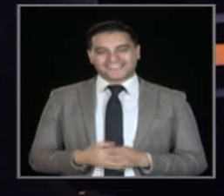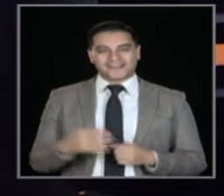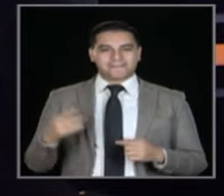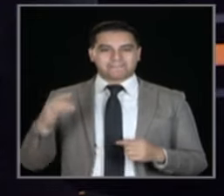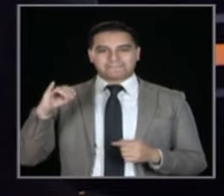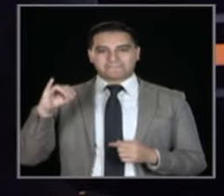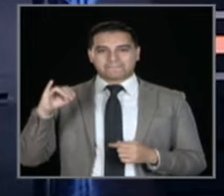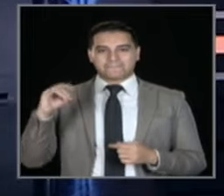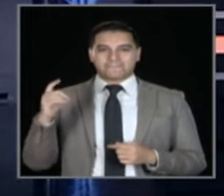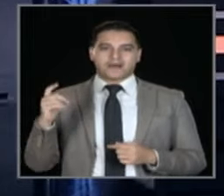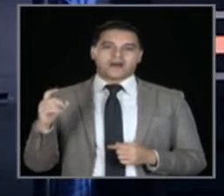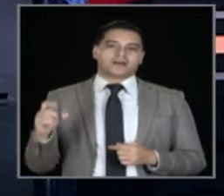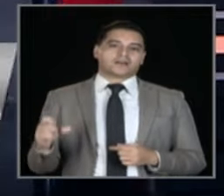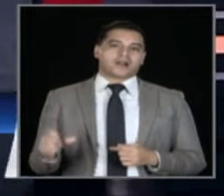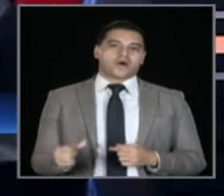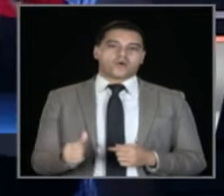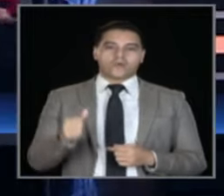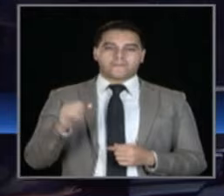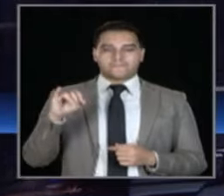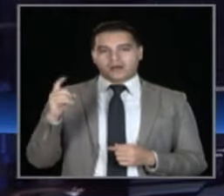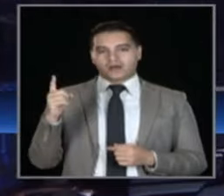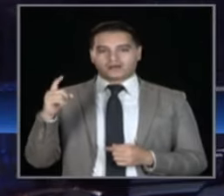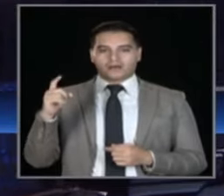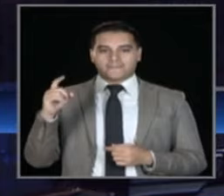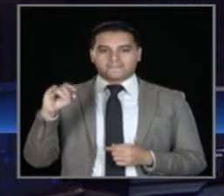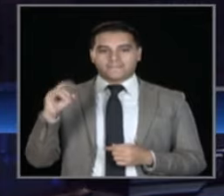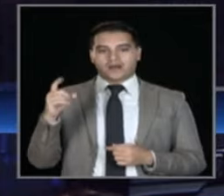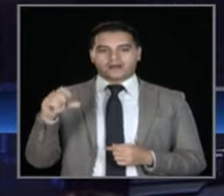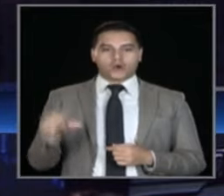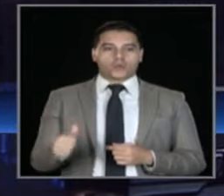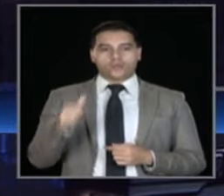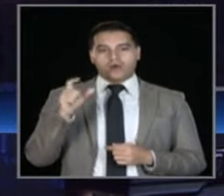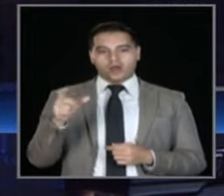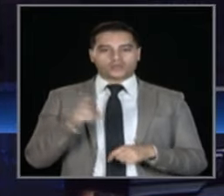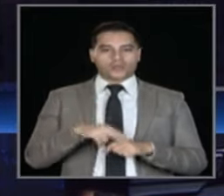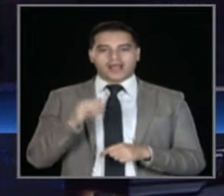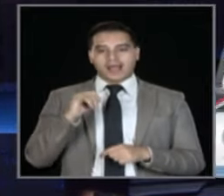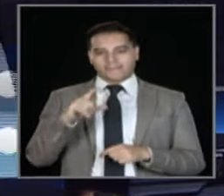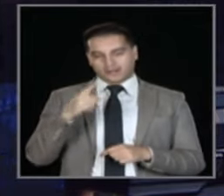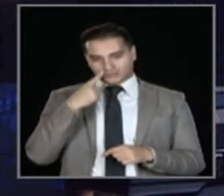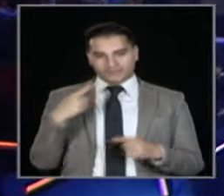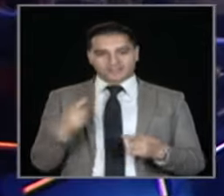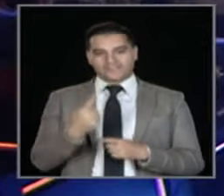مروان وأمل، أمل ومروان اتفضلوا. هنشوف الهدف الأول لمين.